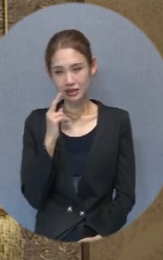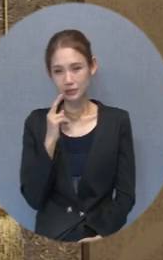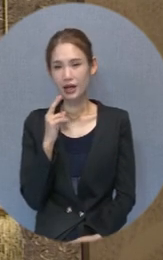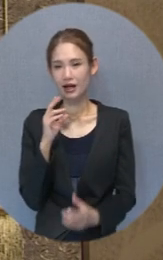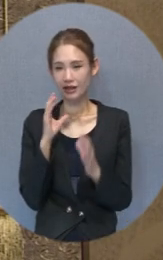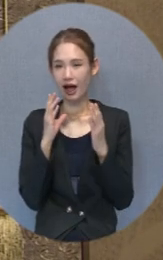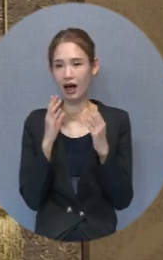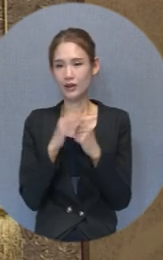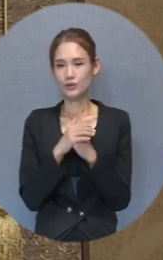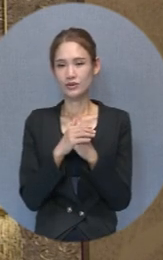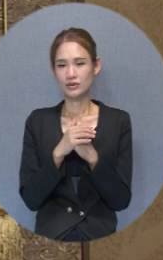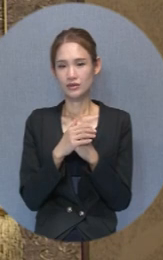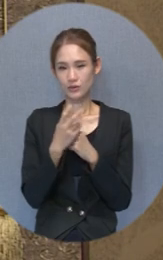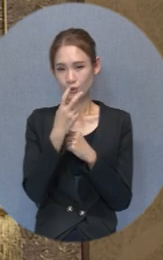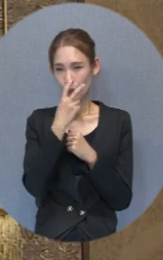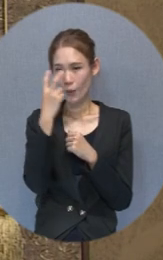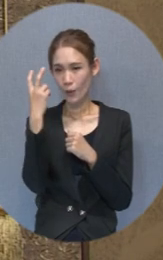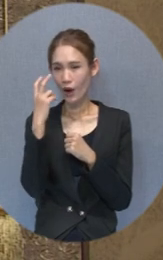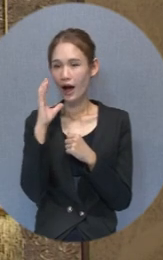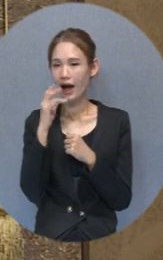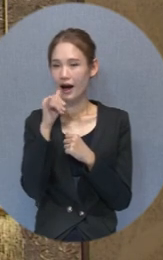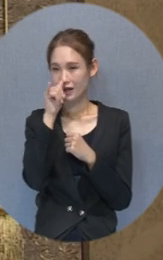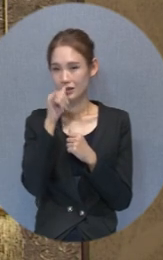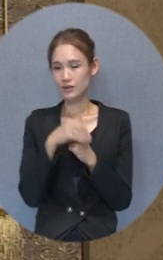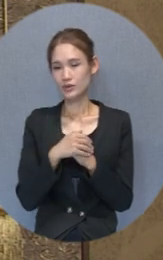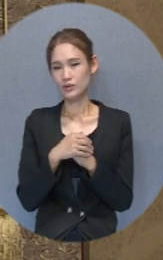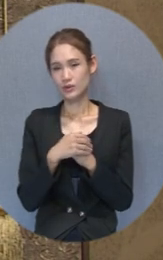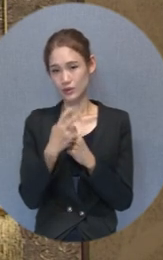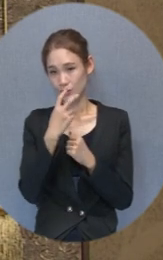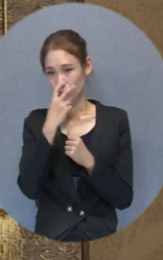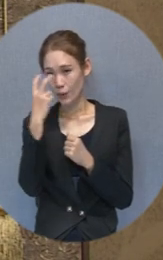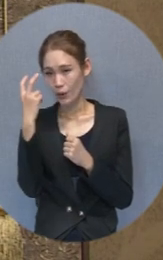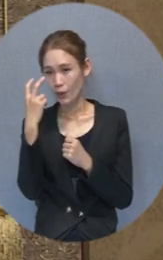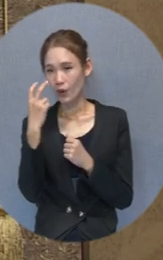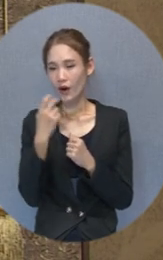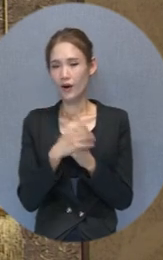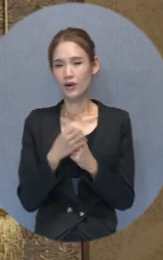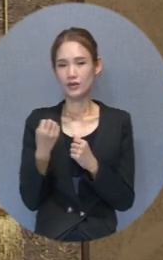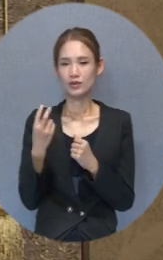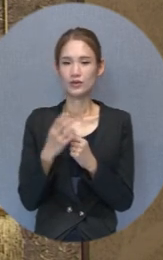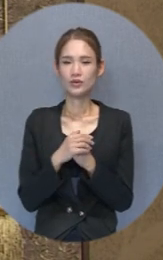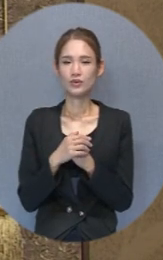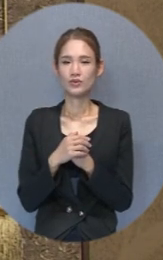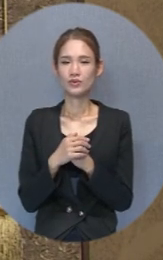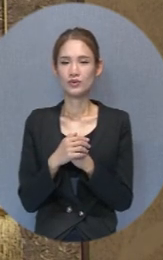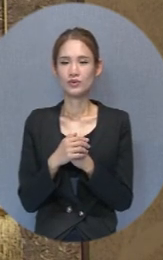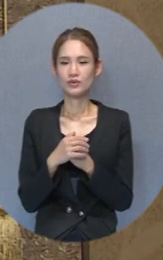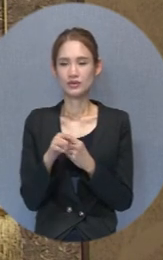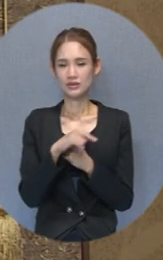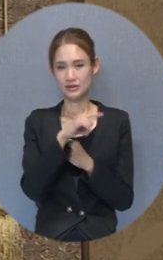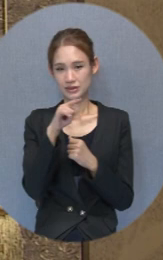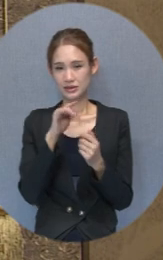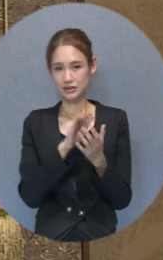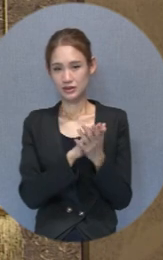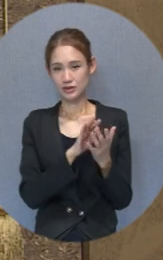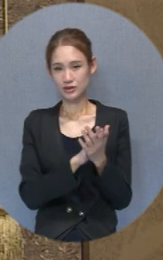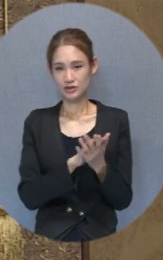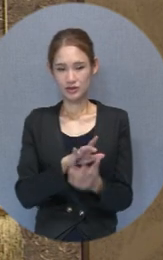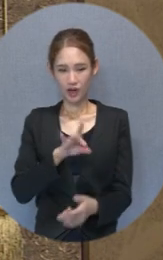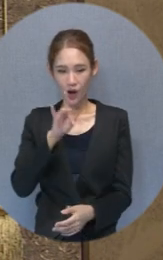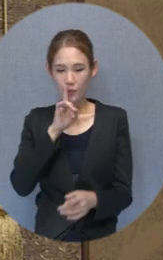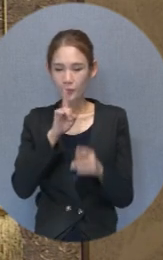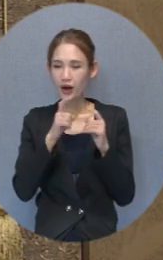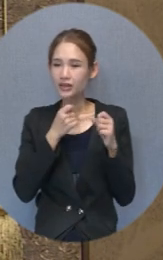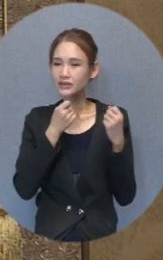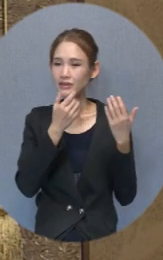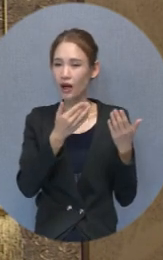아동인데 똑똑한 아이들이 있어요. 네, 똑똑한 아이들이 있고 그 친구들이 근데 아까 처음에 말씀드렸던